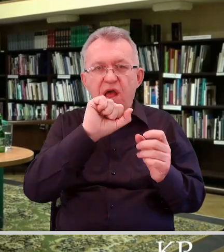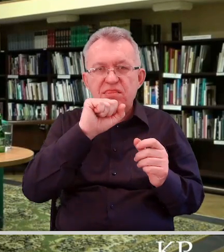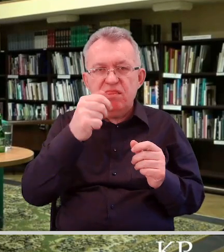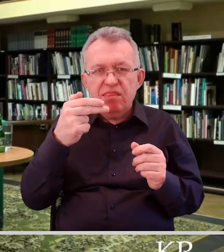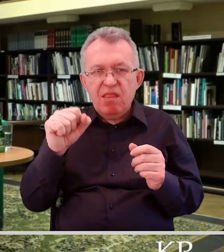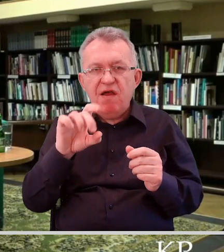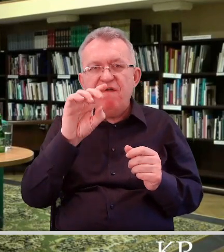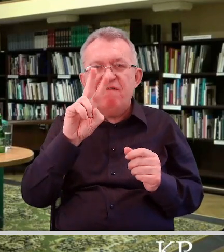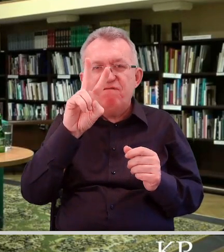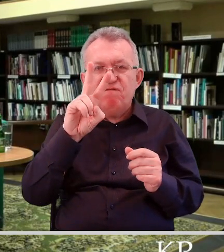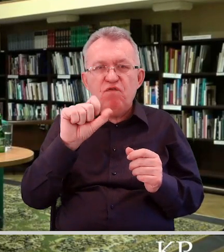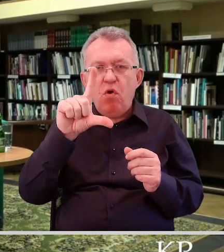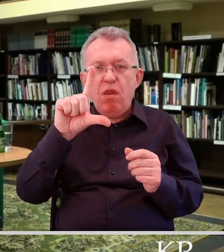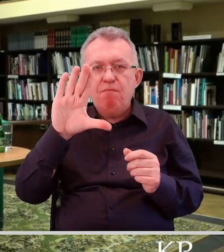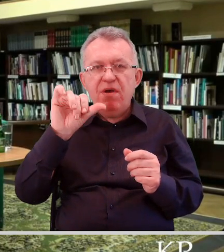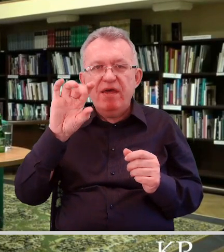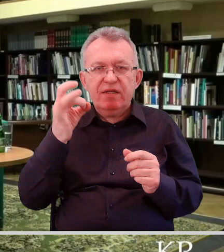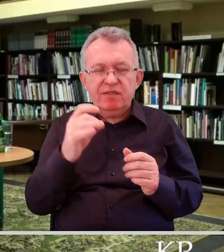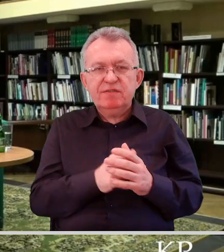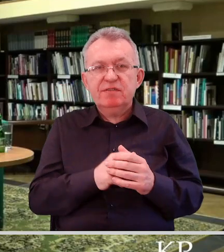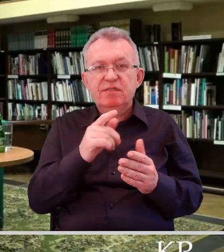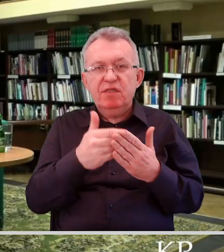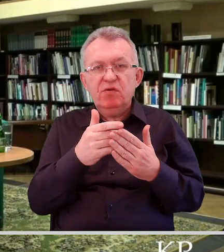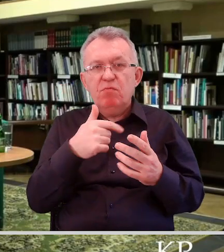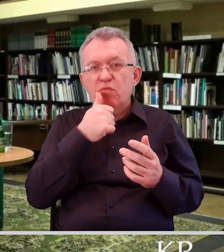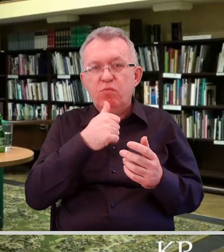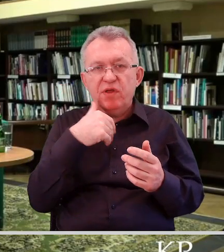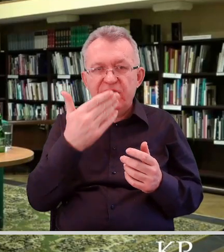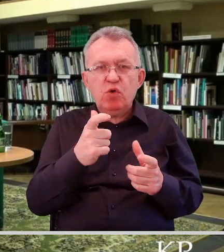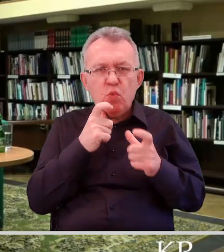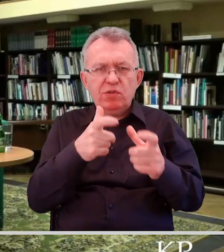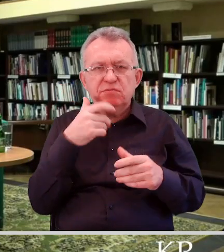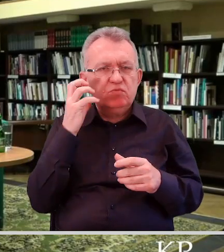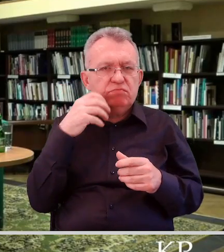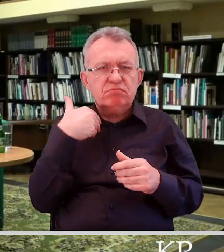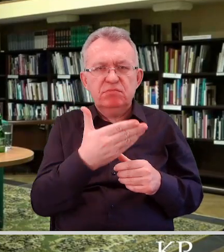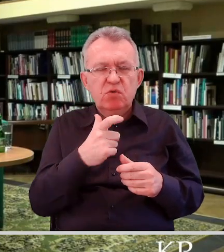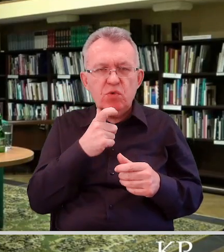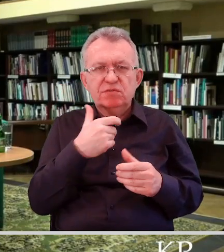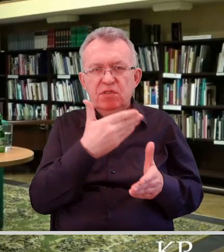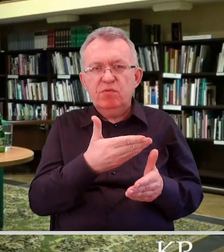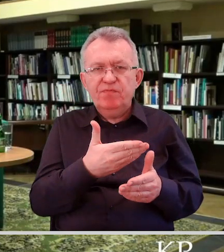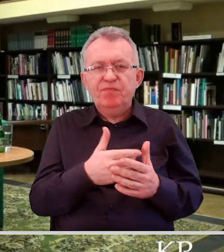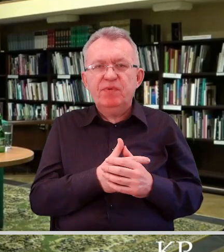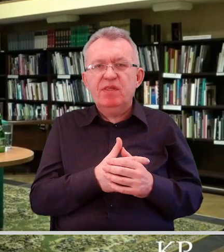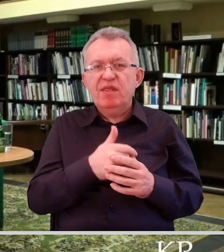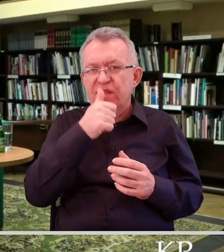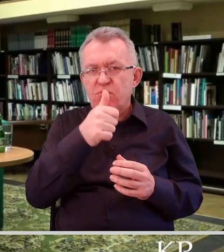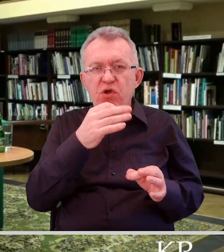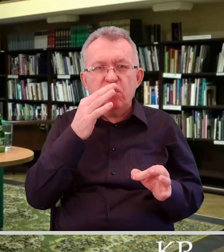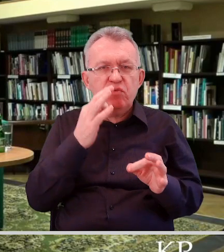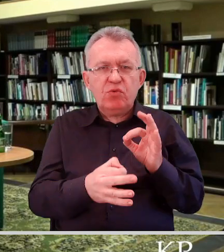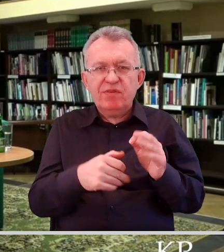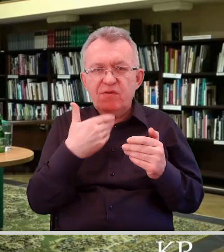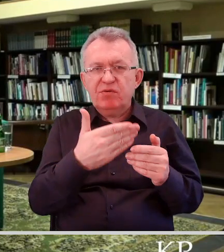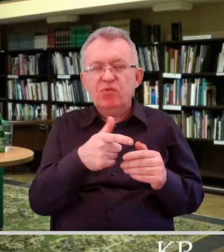jej imię, nazwisko brzmiało cały czas. Próbuję jej dać też taki głos, który by brzmiał, no ale nie mogę tak do końca jej